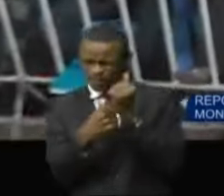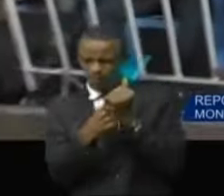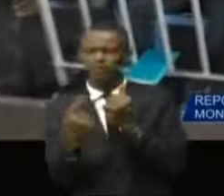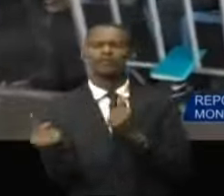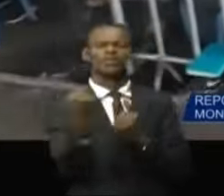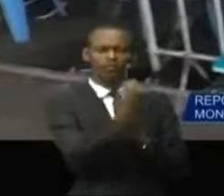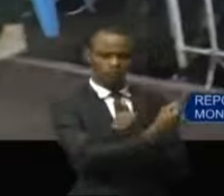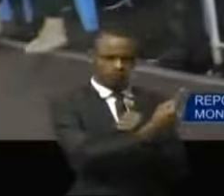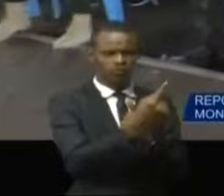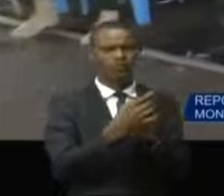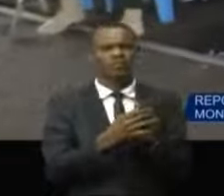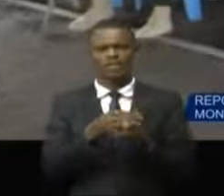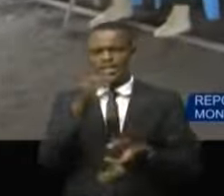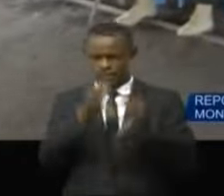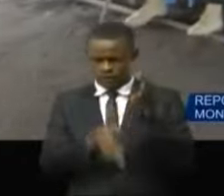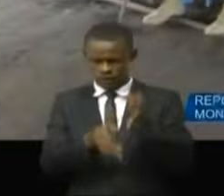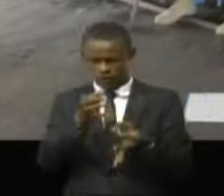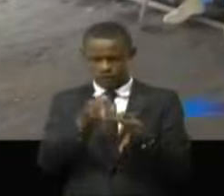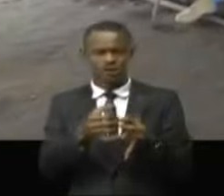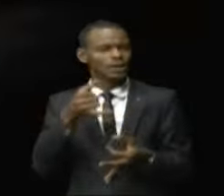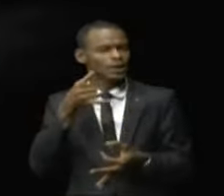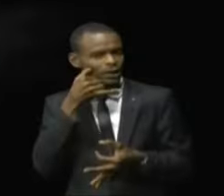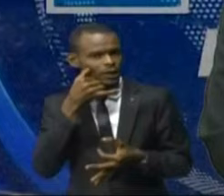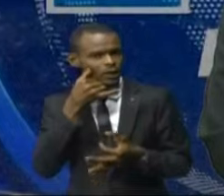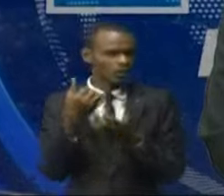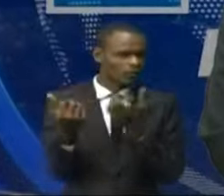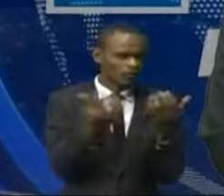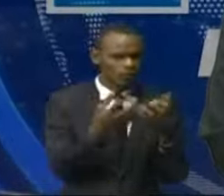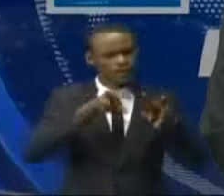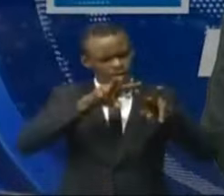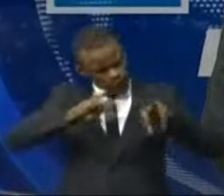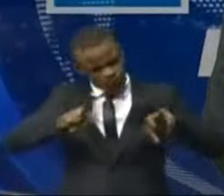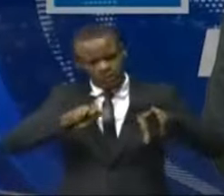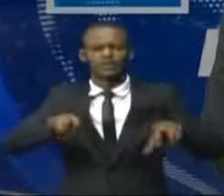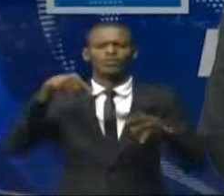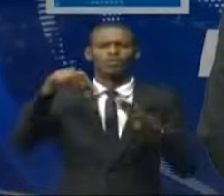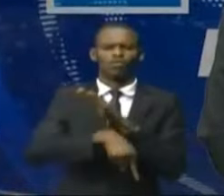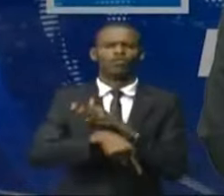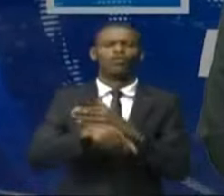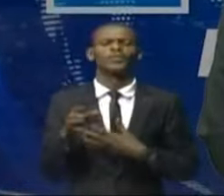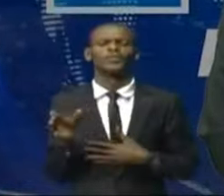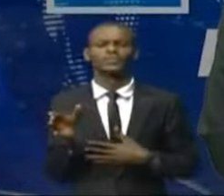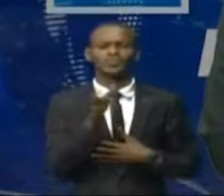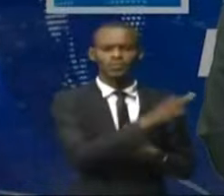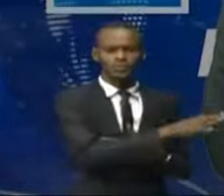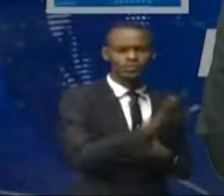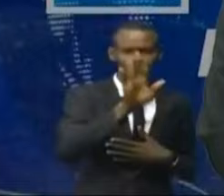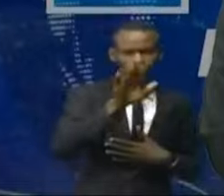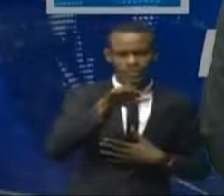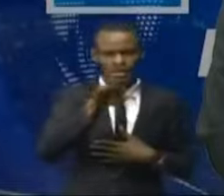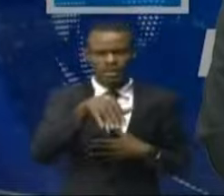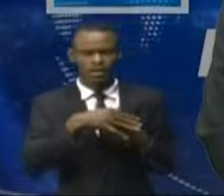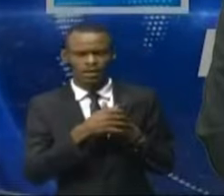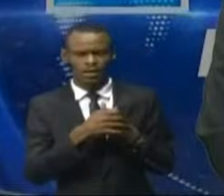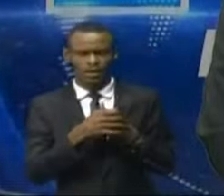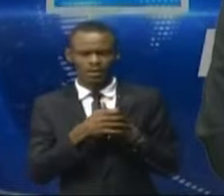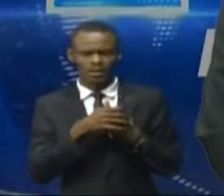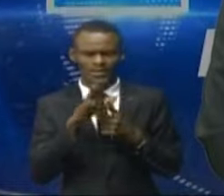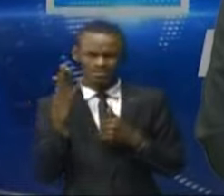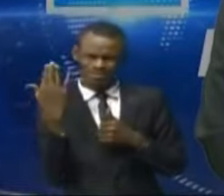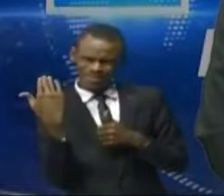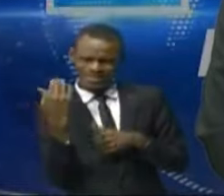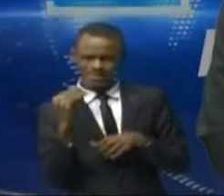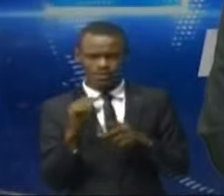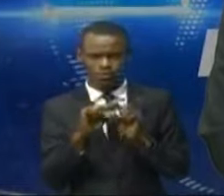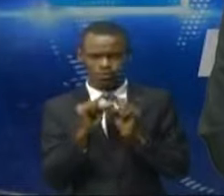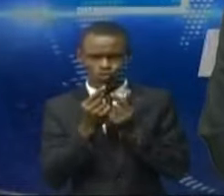machines et autres téléphones seront interrogés. Ils sont libres, les adeptes de Bundu, Diamayala,